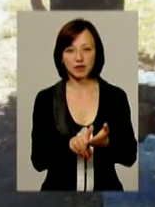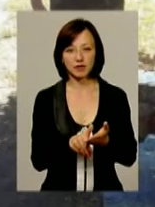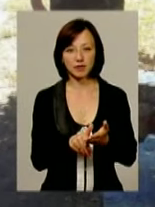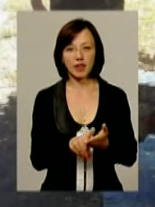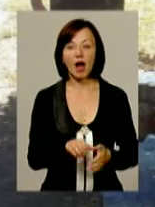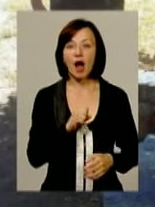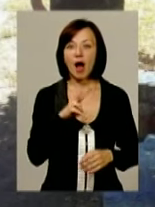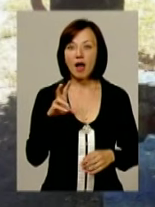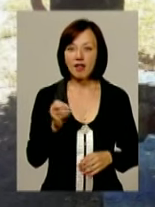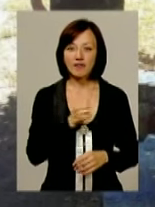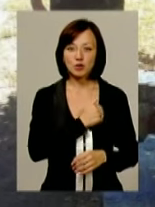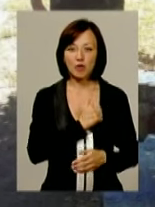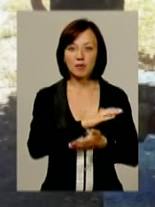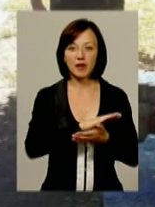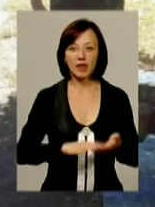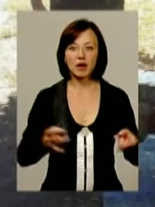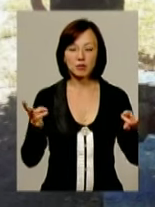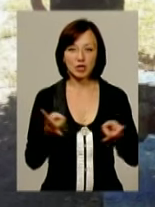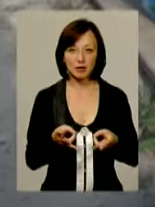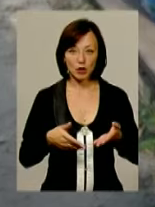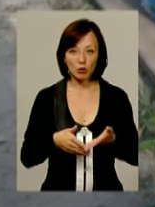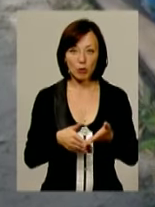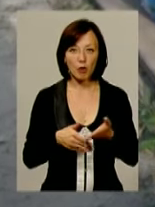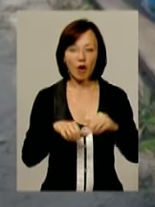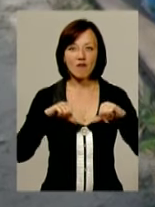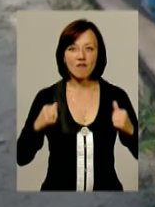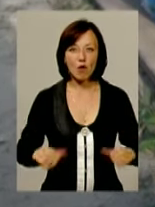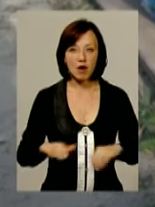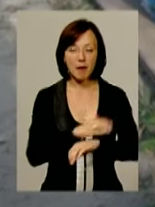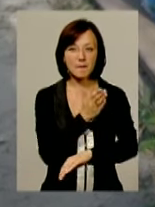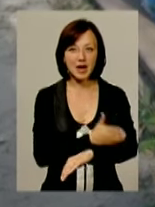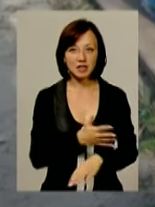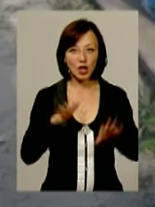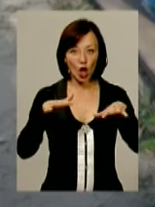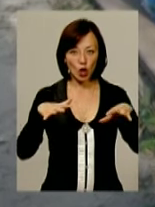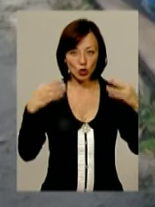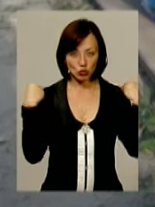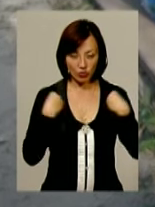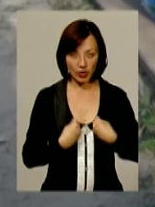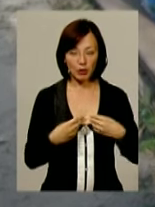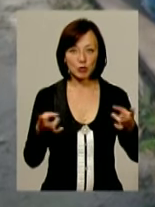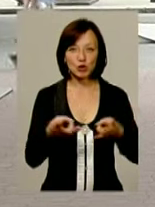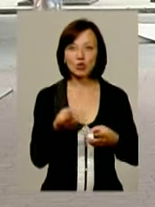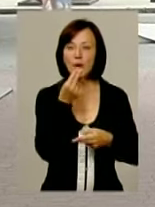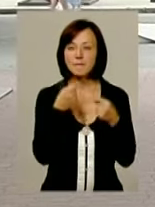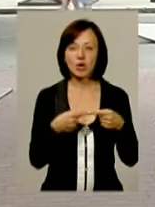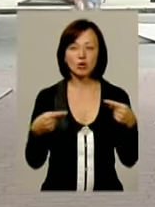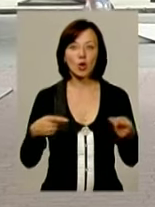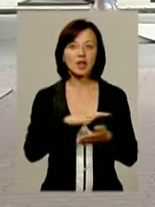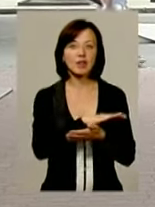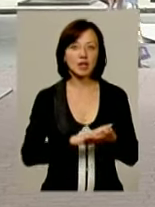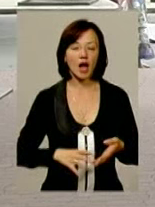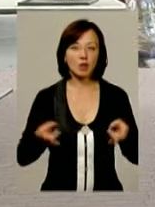Та попри це, військовим і надалі потрібна допомога. А саме – форма, берці, дощовики. Також військові потребують продуктів. Надалі